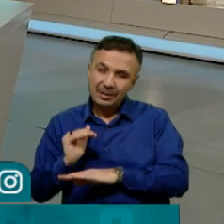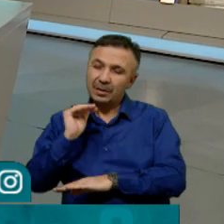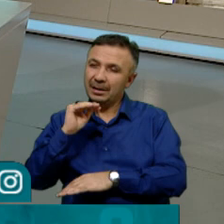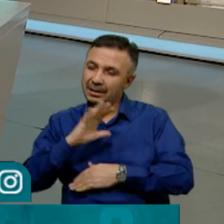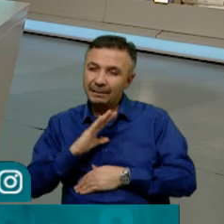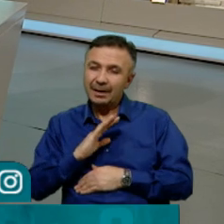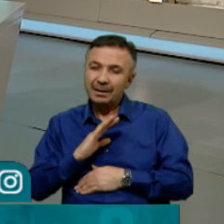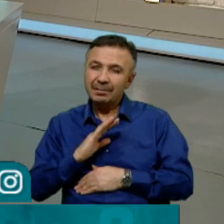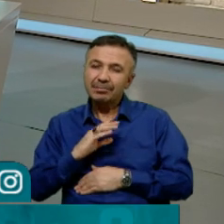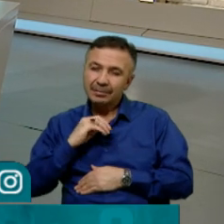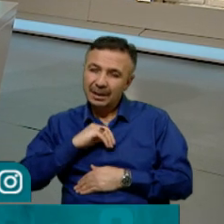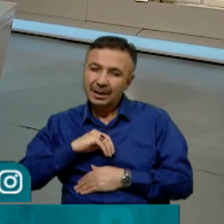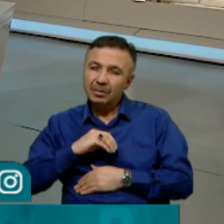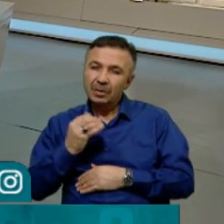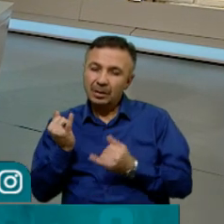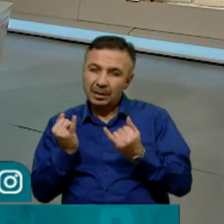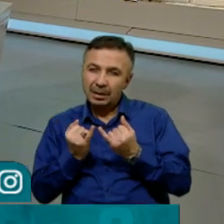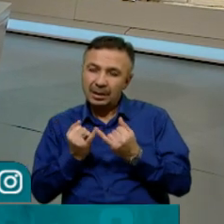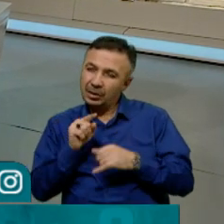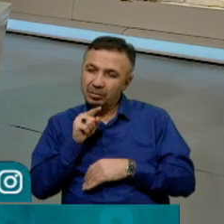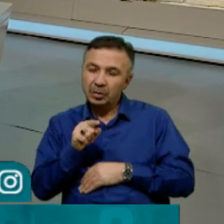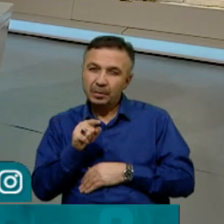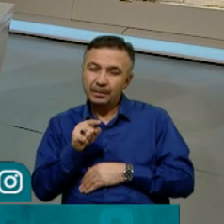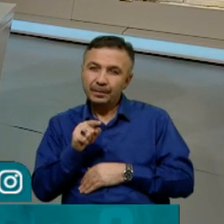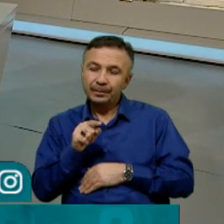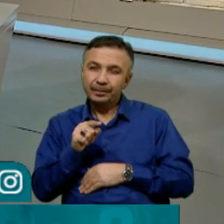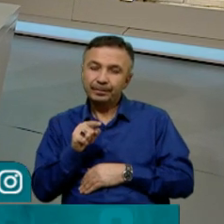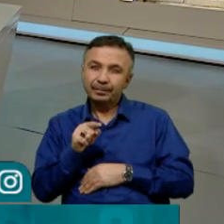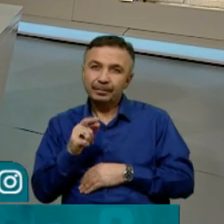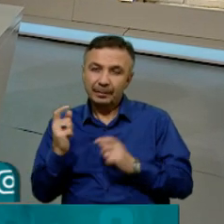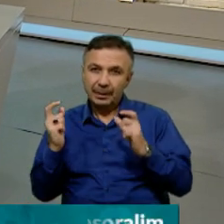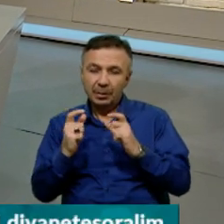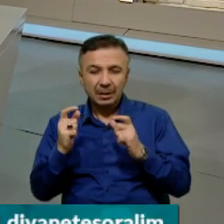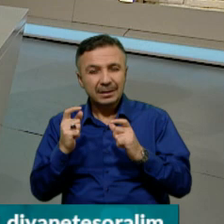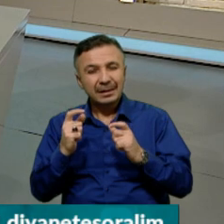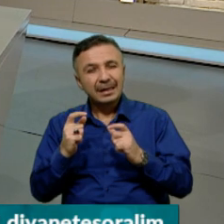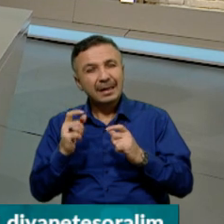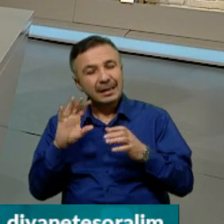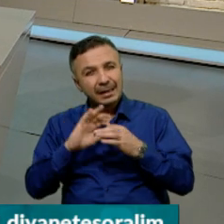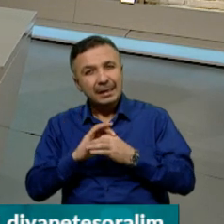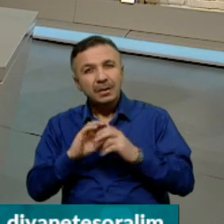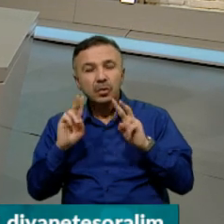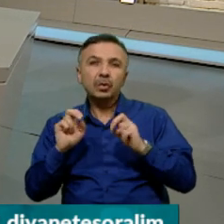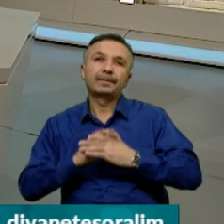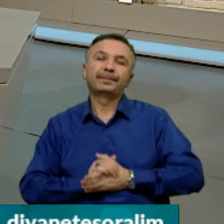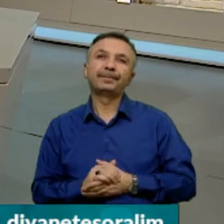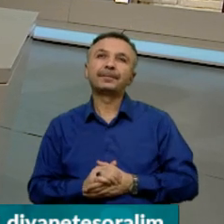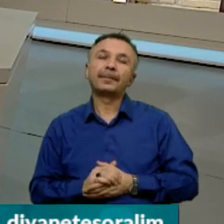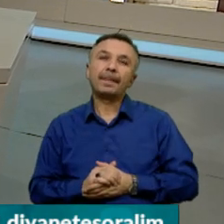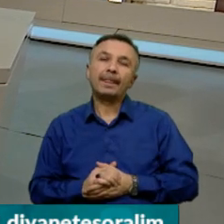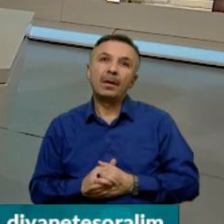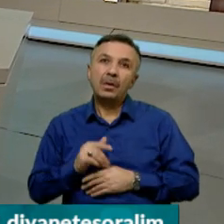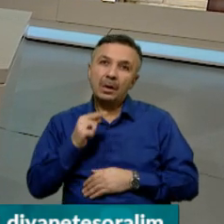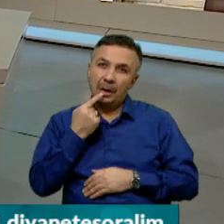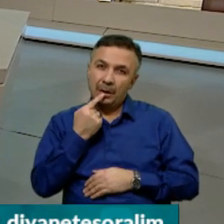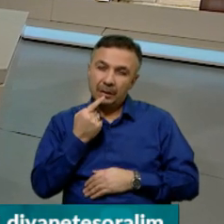zannedersem kardeşimin söylediği anlatmaya çalıştım Bu Kredi sigorta yapı ile alakalı bir husus O